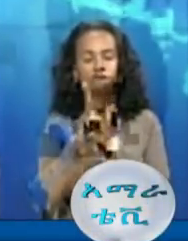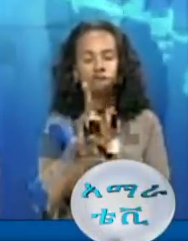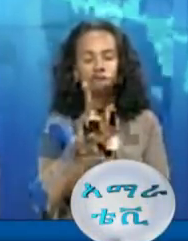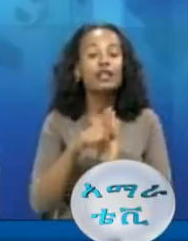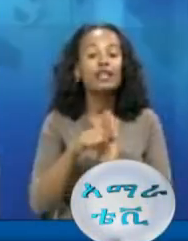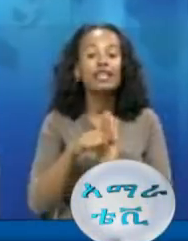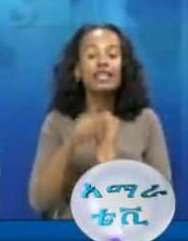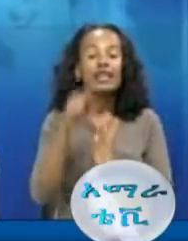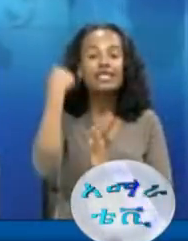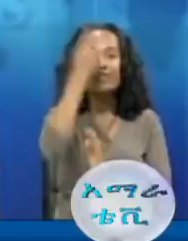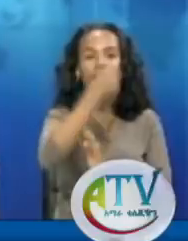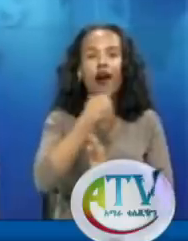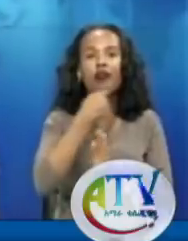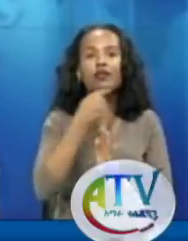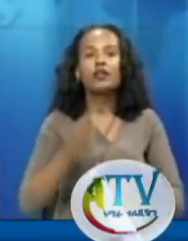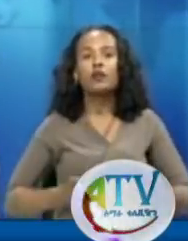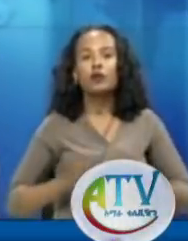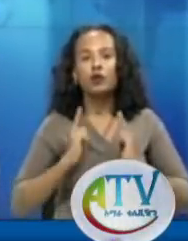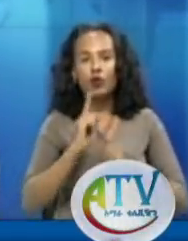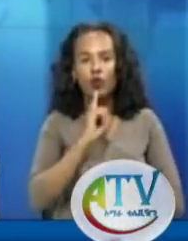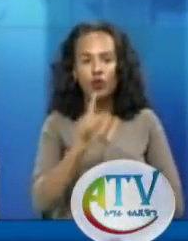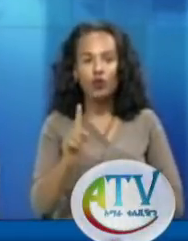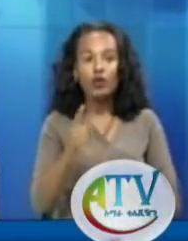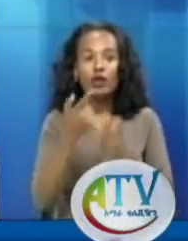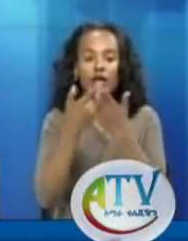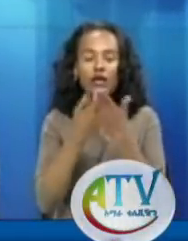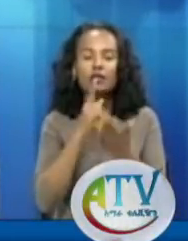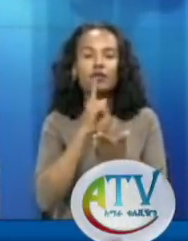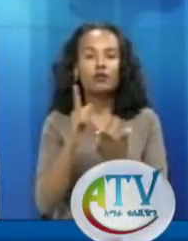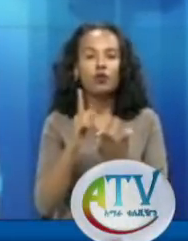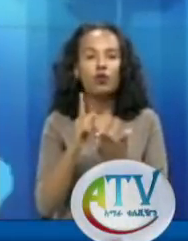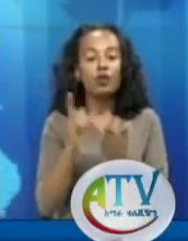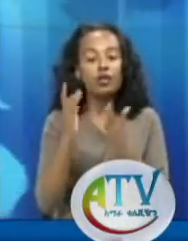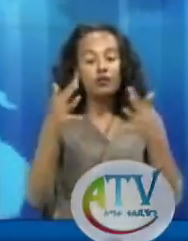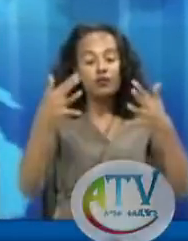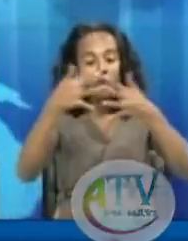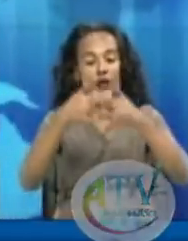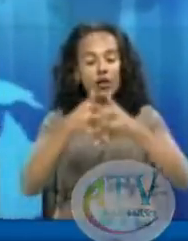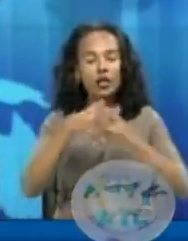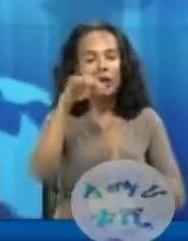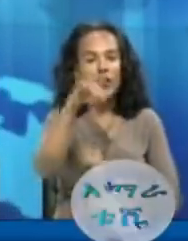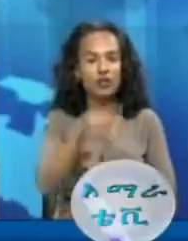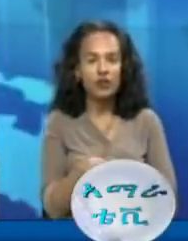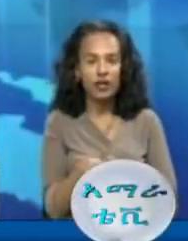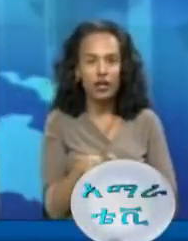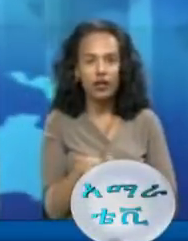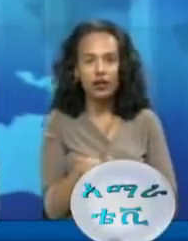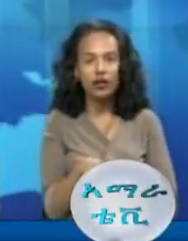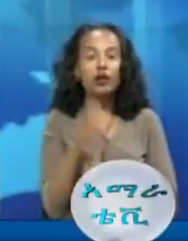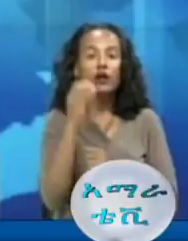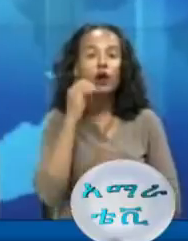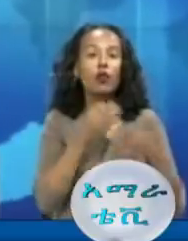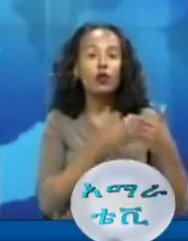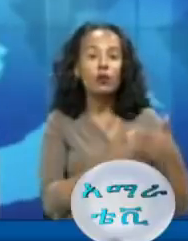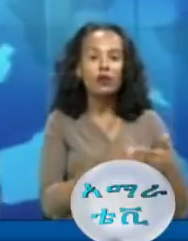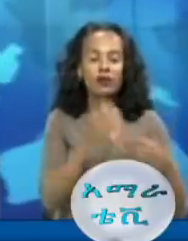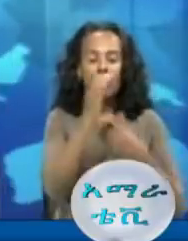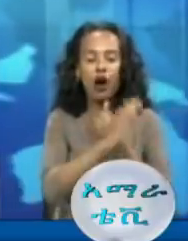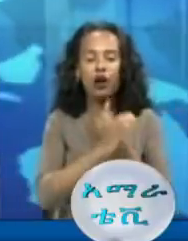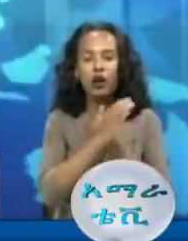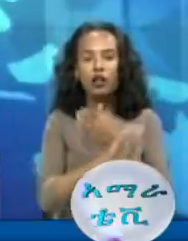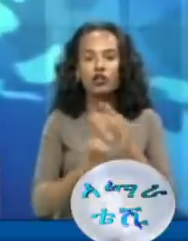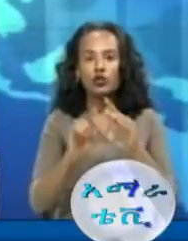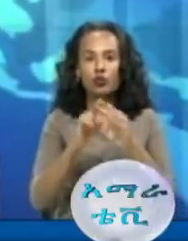ጥታ ስለሚኖረው ለዚህ ነው ትብብር የሚያስፈልገን። ከጎረቤት ሀገራት